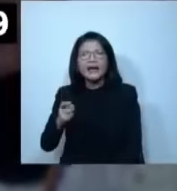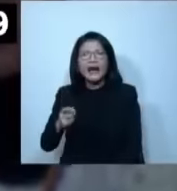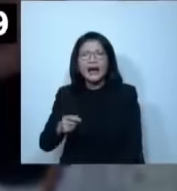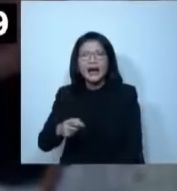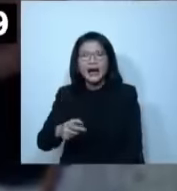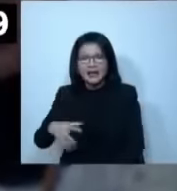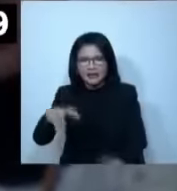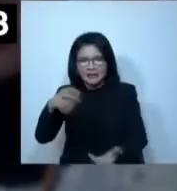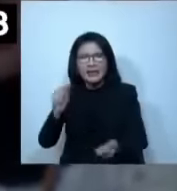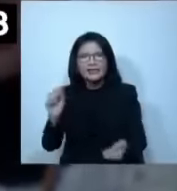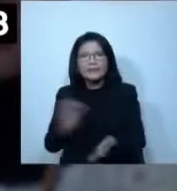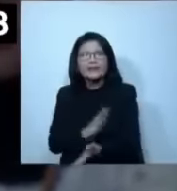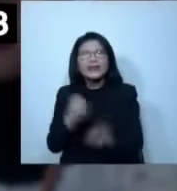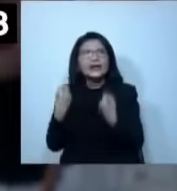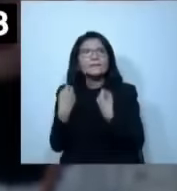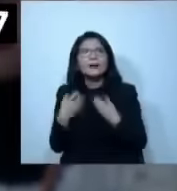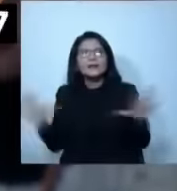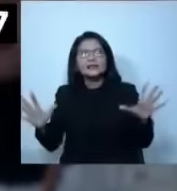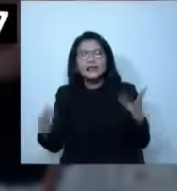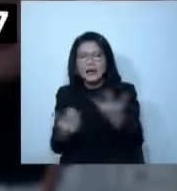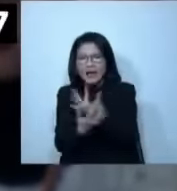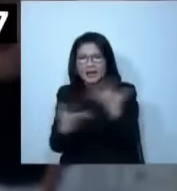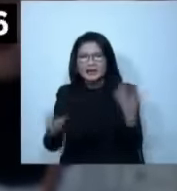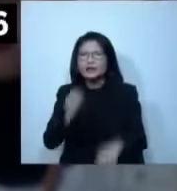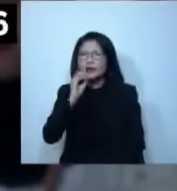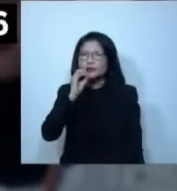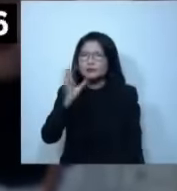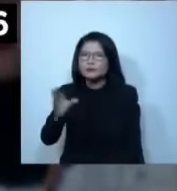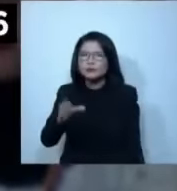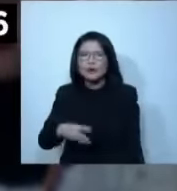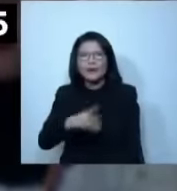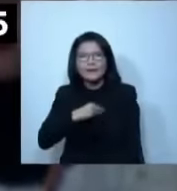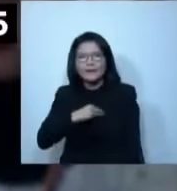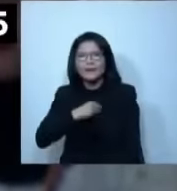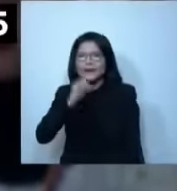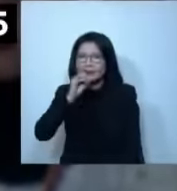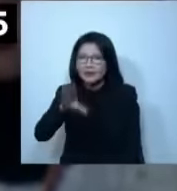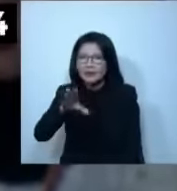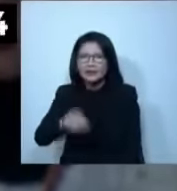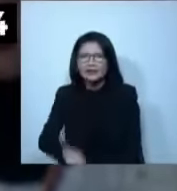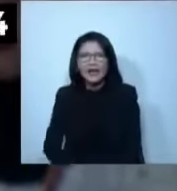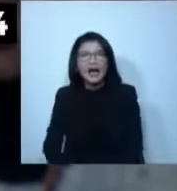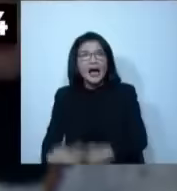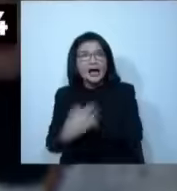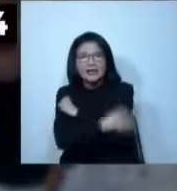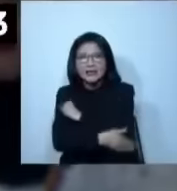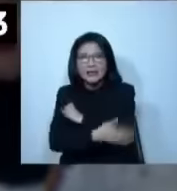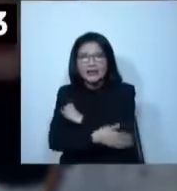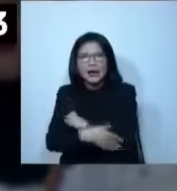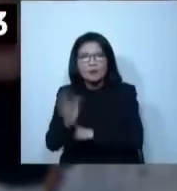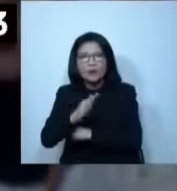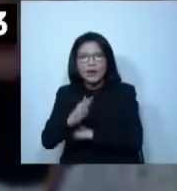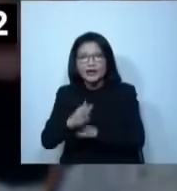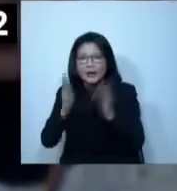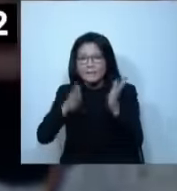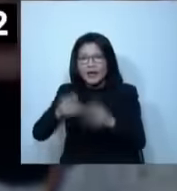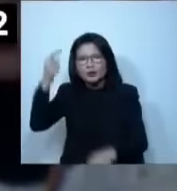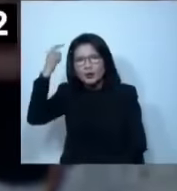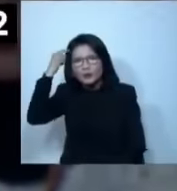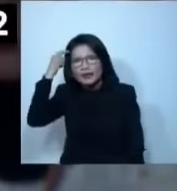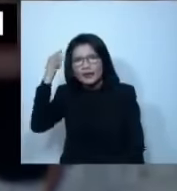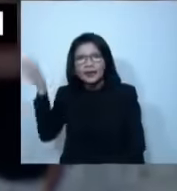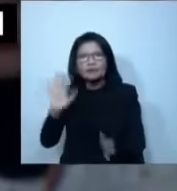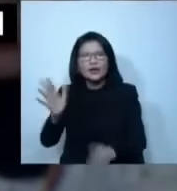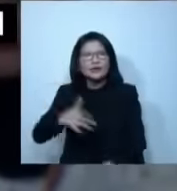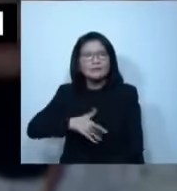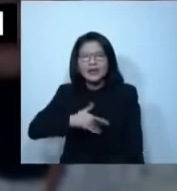kebebasan kepada rakyat untuk menyampaikan pendapatnya. Jadi, kita harus sadar, negara bukan mengatur pikiran, negara bukan